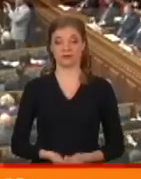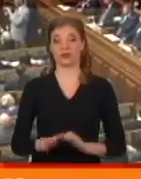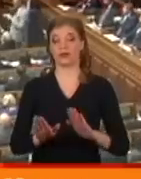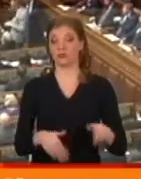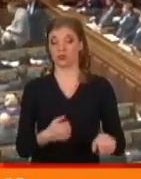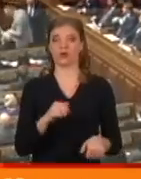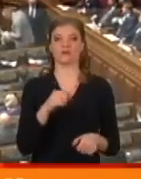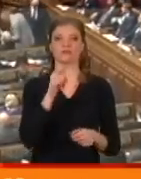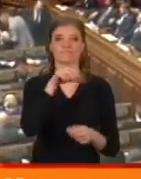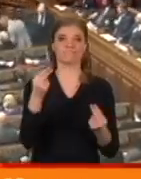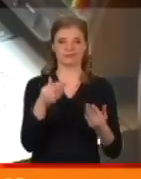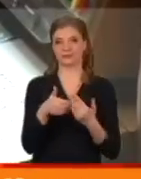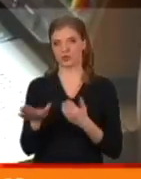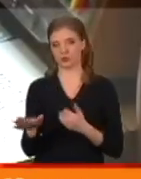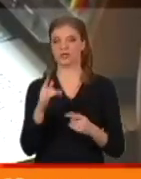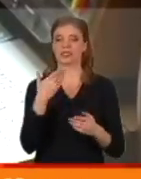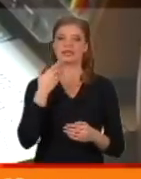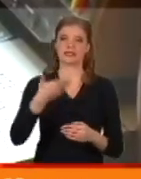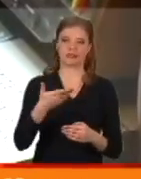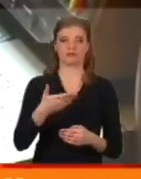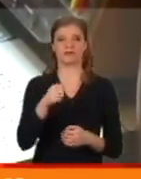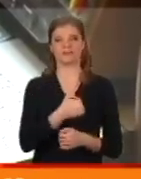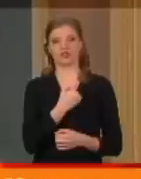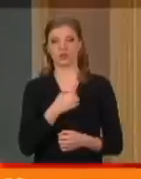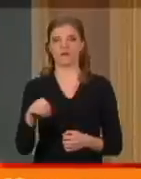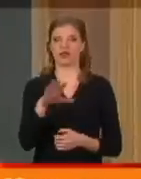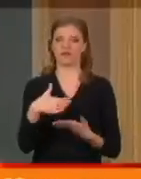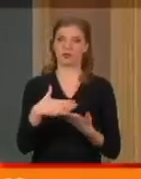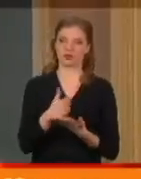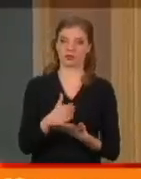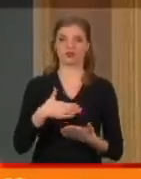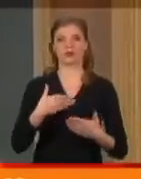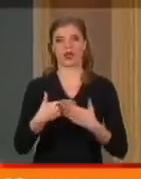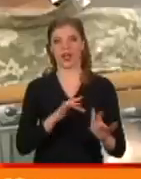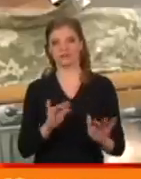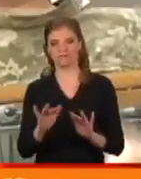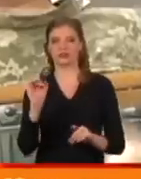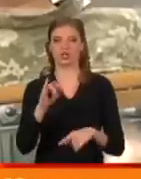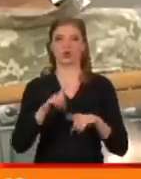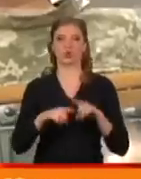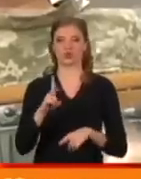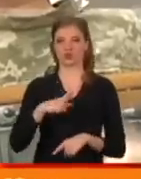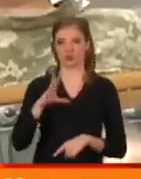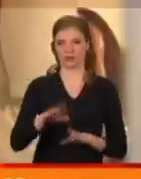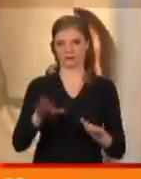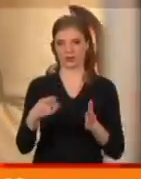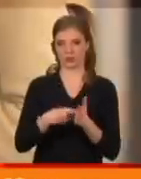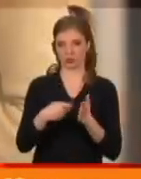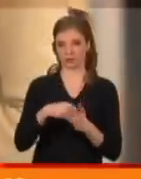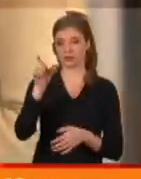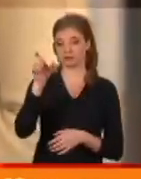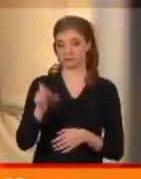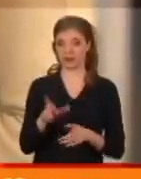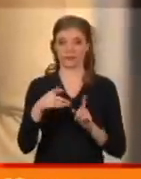Потім у перші особи йдуть. З трибуни ще виступають військові, європейські політики, громадські активісти і родичі загиблих на Донбасі.